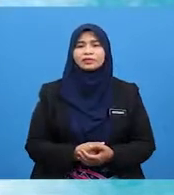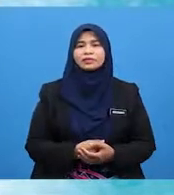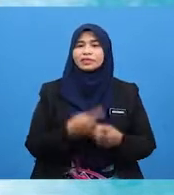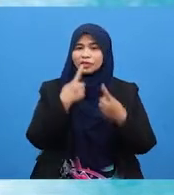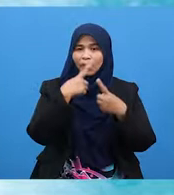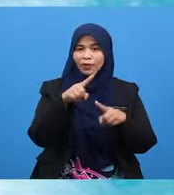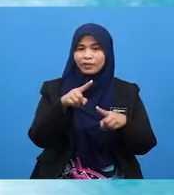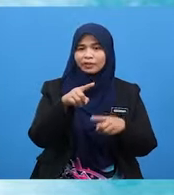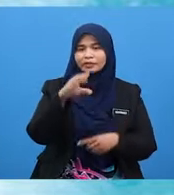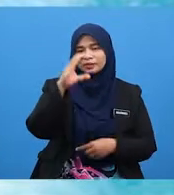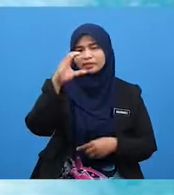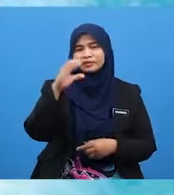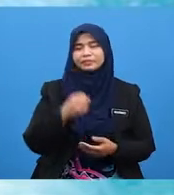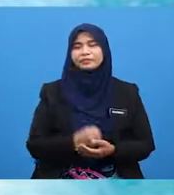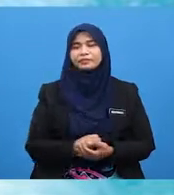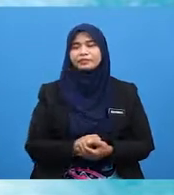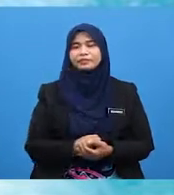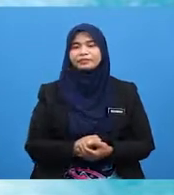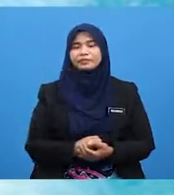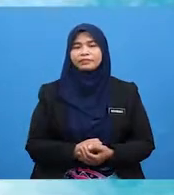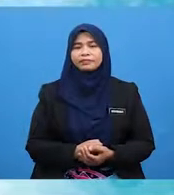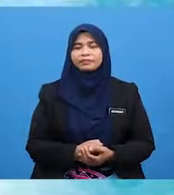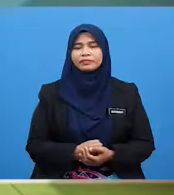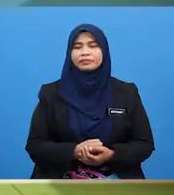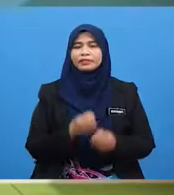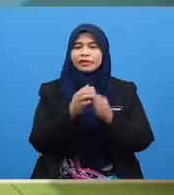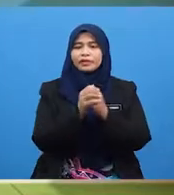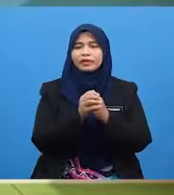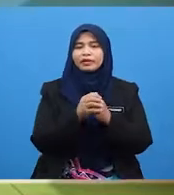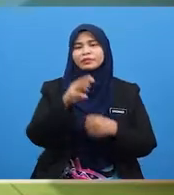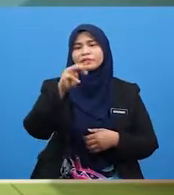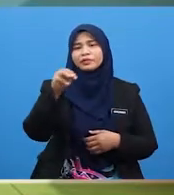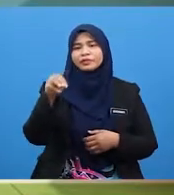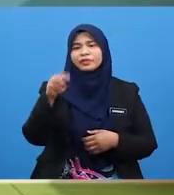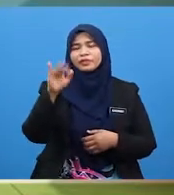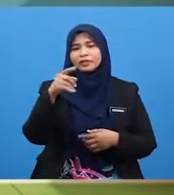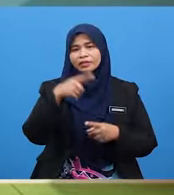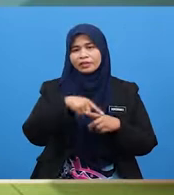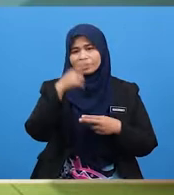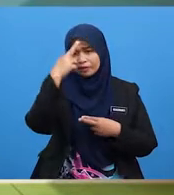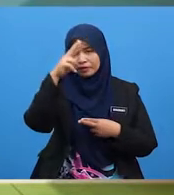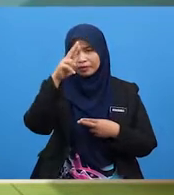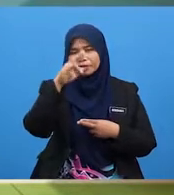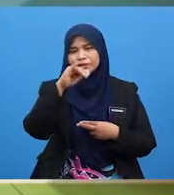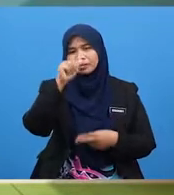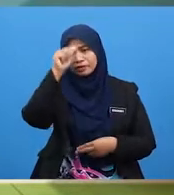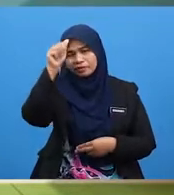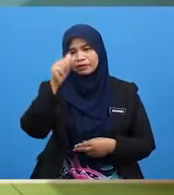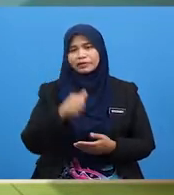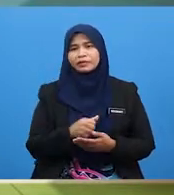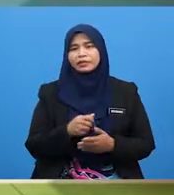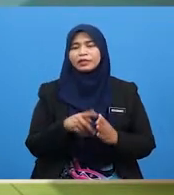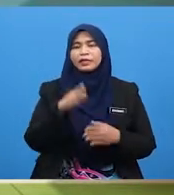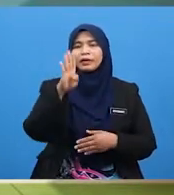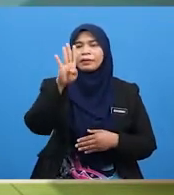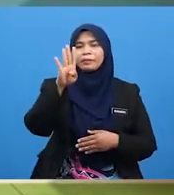C, Imam Asy-Syafi'i. Tahniah murid-murid yang dirahmati Allah. Keempat-empat tokoh